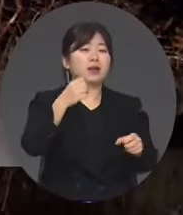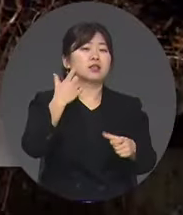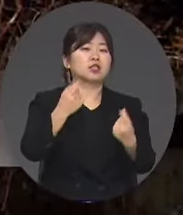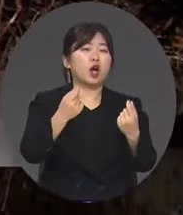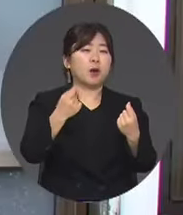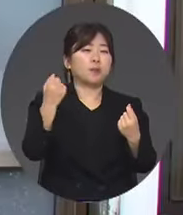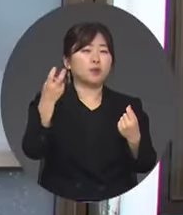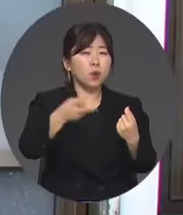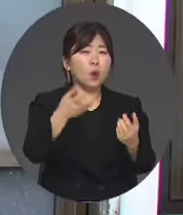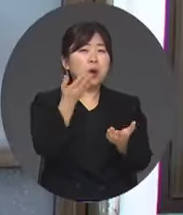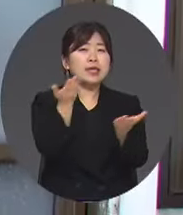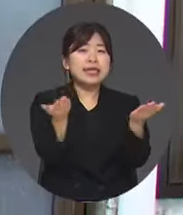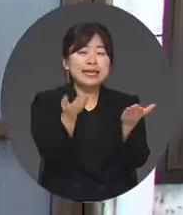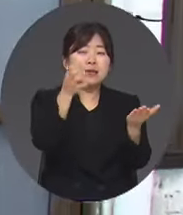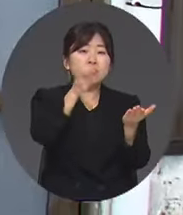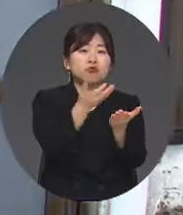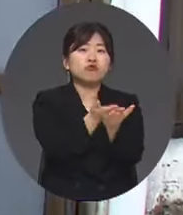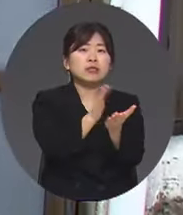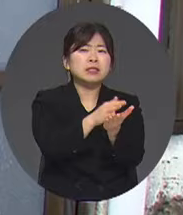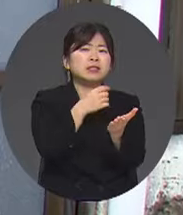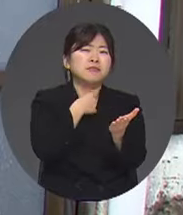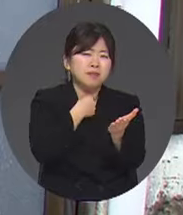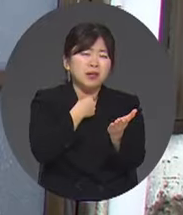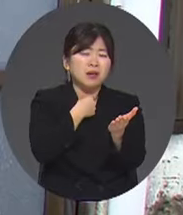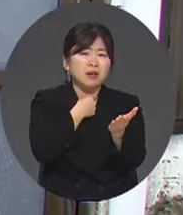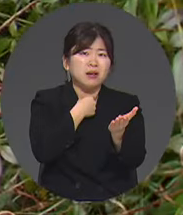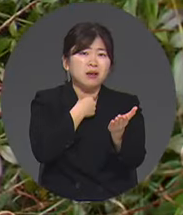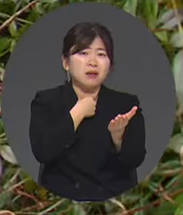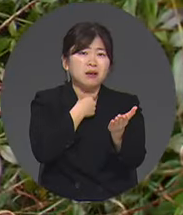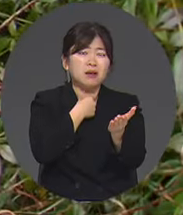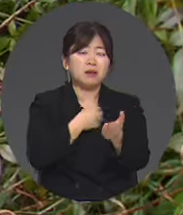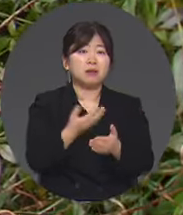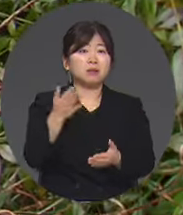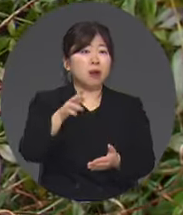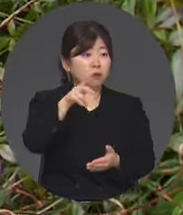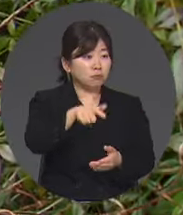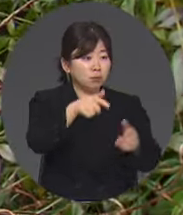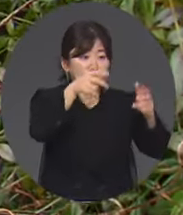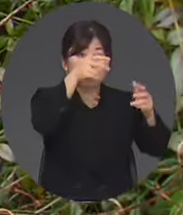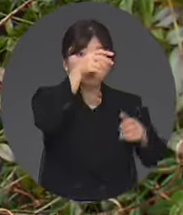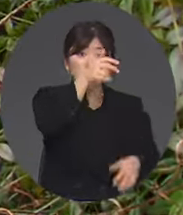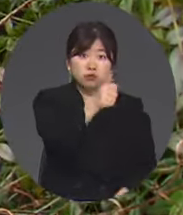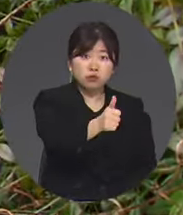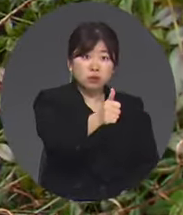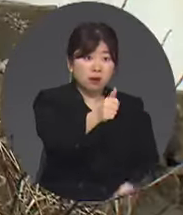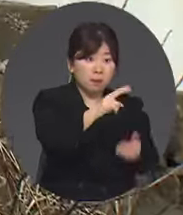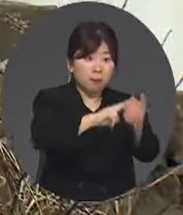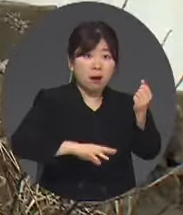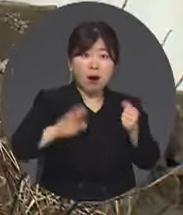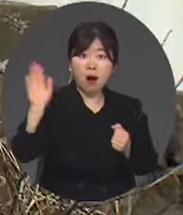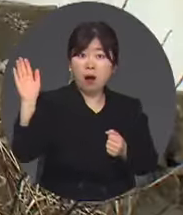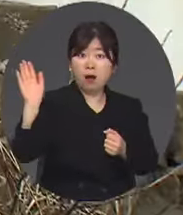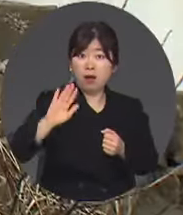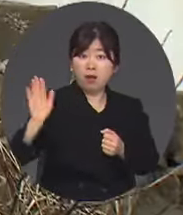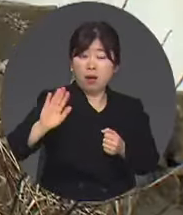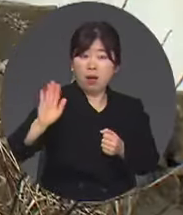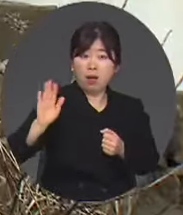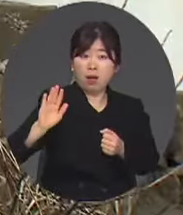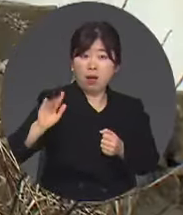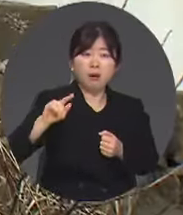바꾸는 등 재활용에 안간힘을 쏟고 있습니다. 하지만 지역 인구 감소와 빈집 재활용의